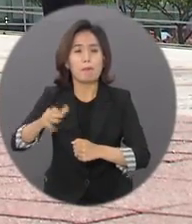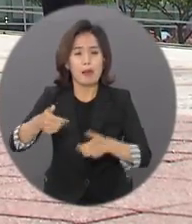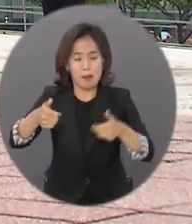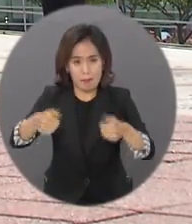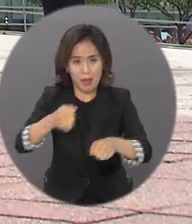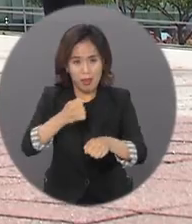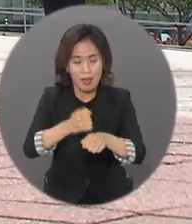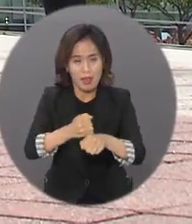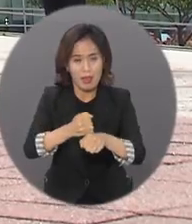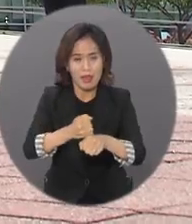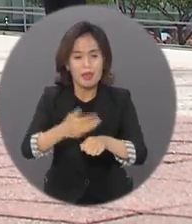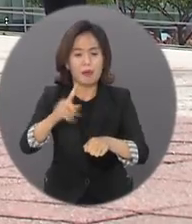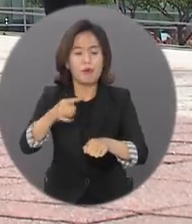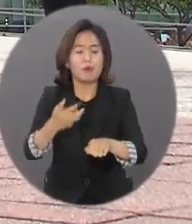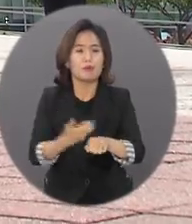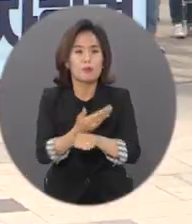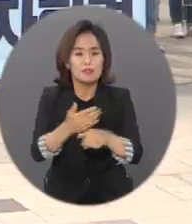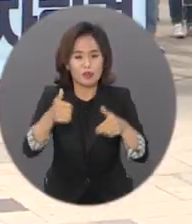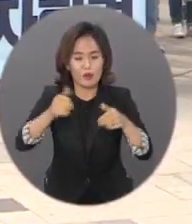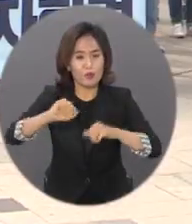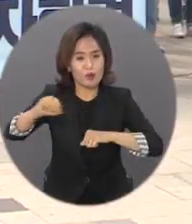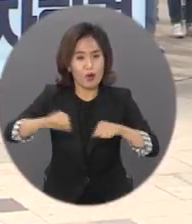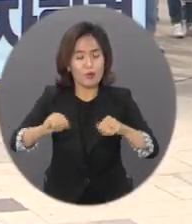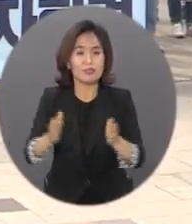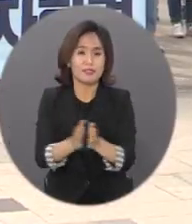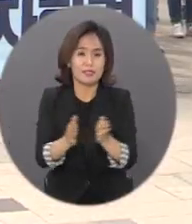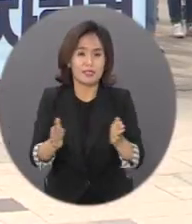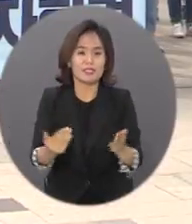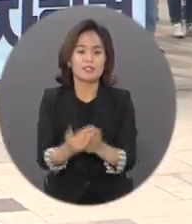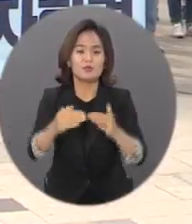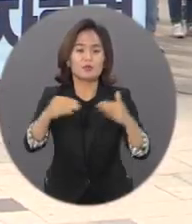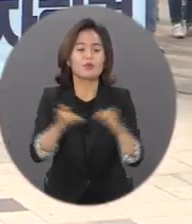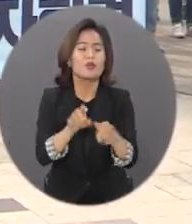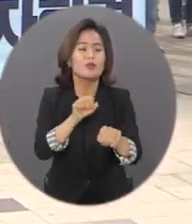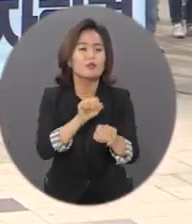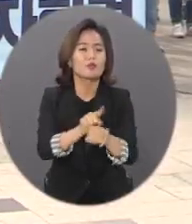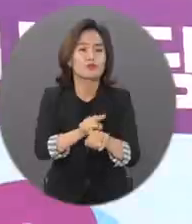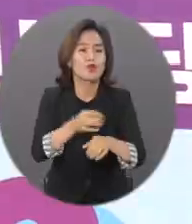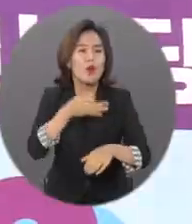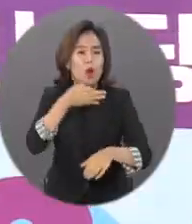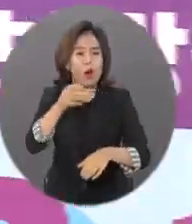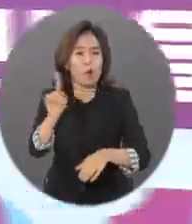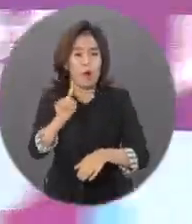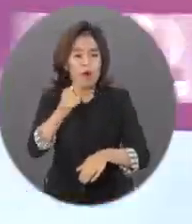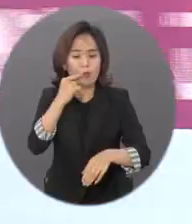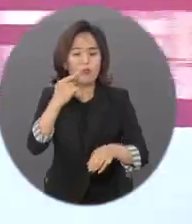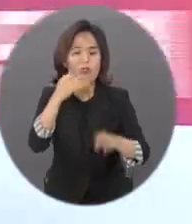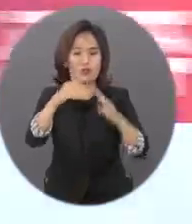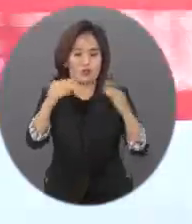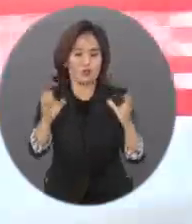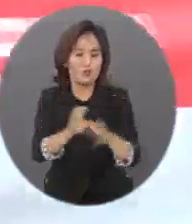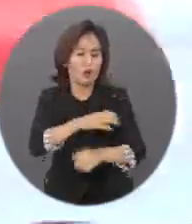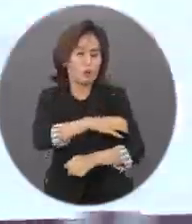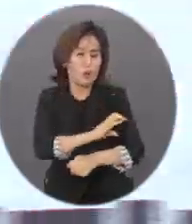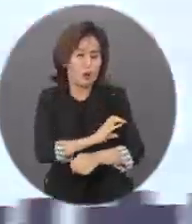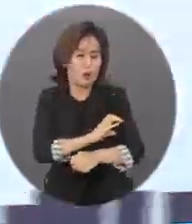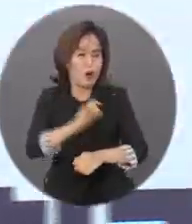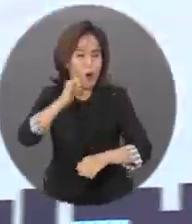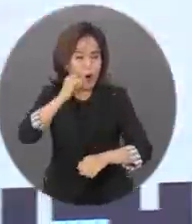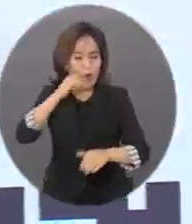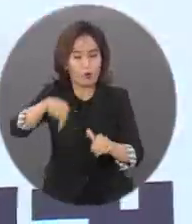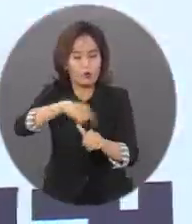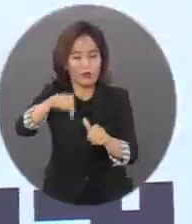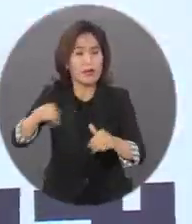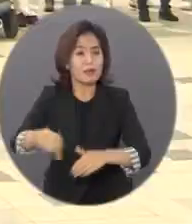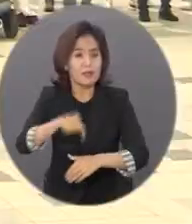철야 유세에 들어간 정의당과 진보당. 이들 진보계열 정당들의 호소에는 민주당 일당 독점의 어려운 지방선거 토양